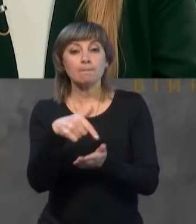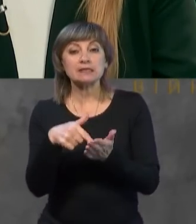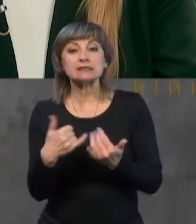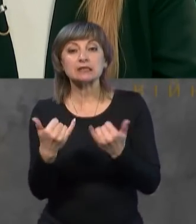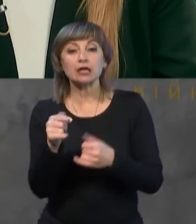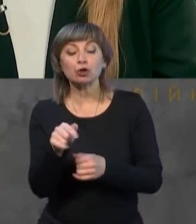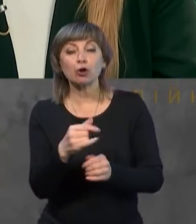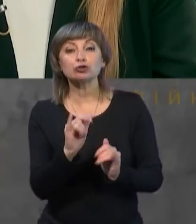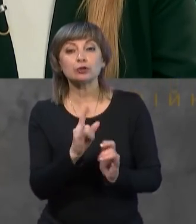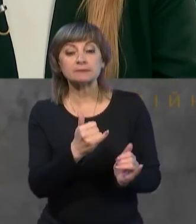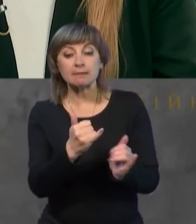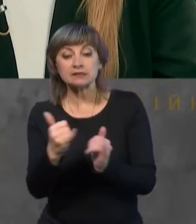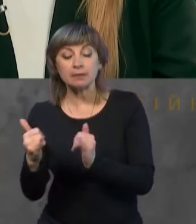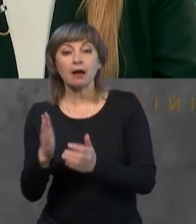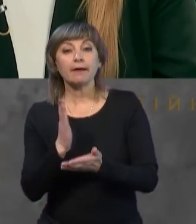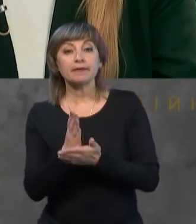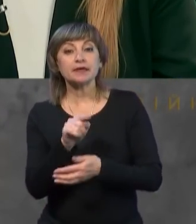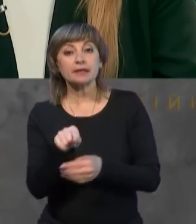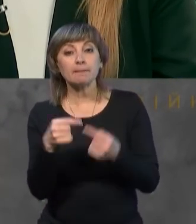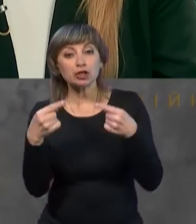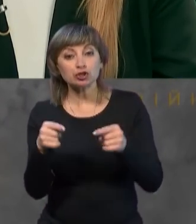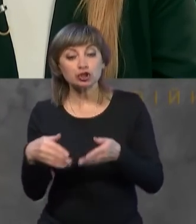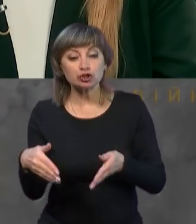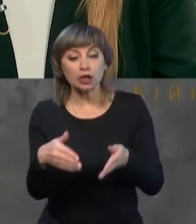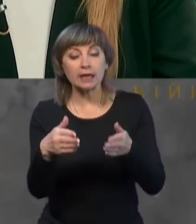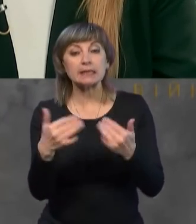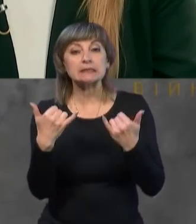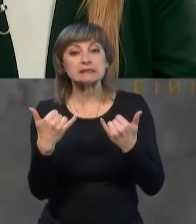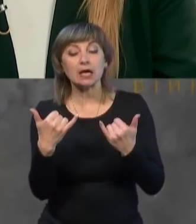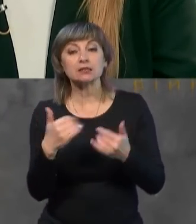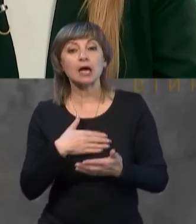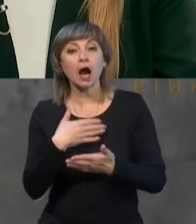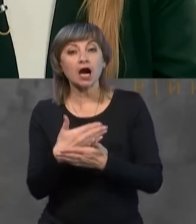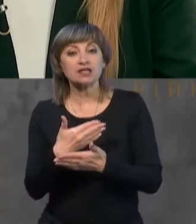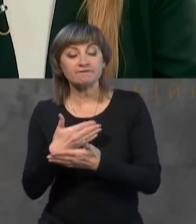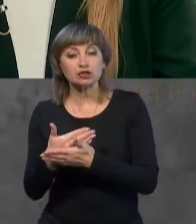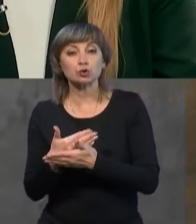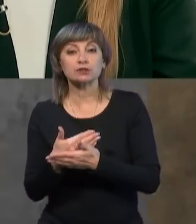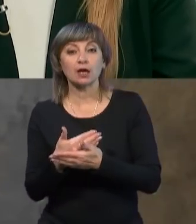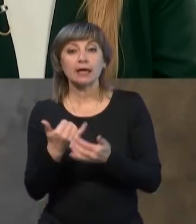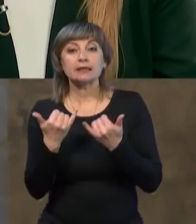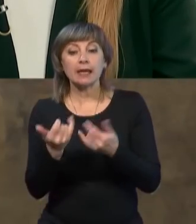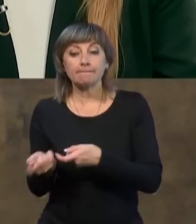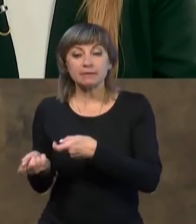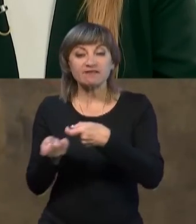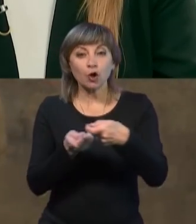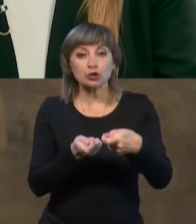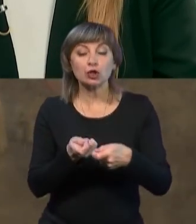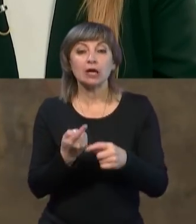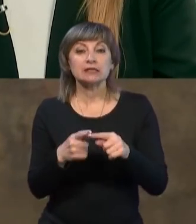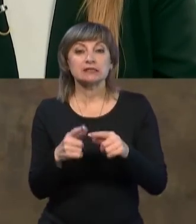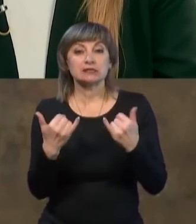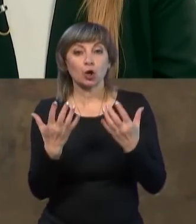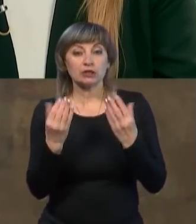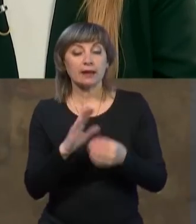щоб забезпечити. Але є там і інші шляхи. Зараз вони активізуються для підвозу. Так що це на сьогоднішній